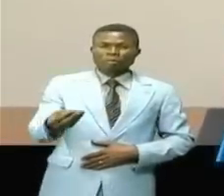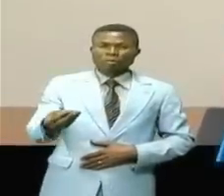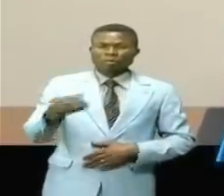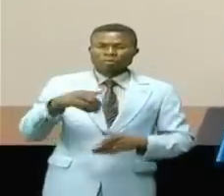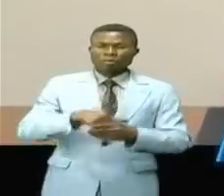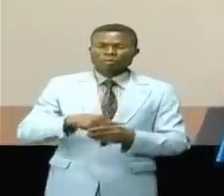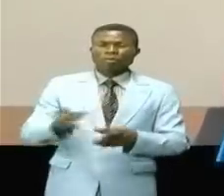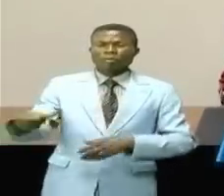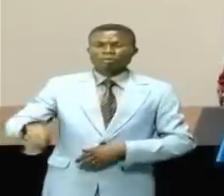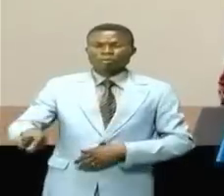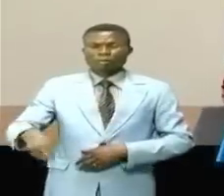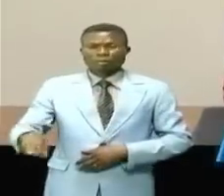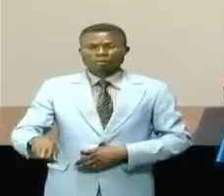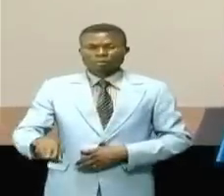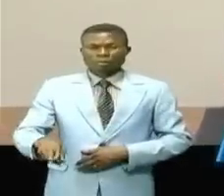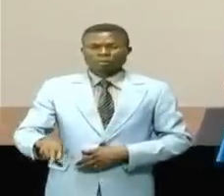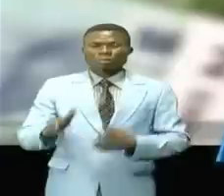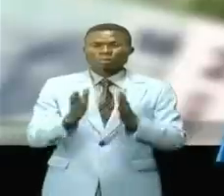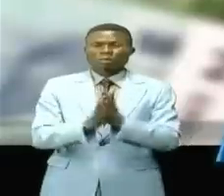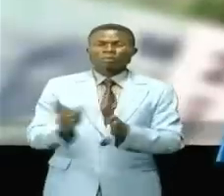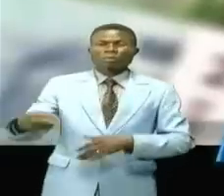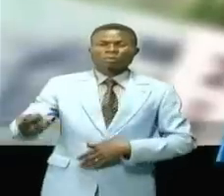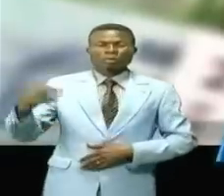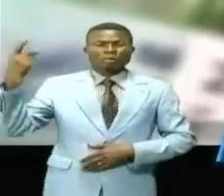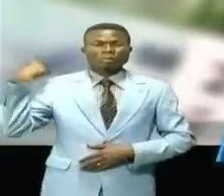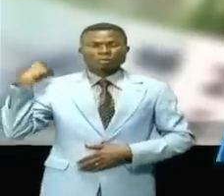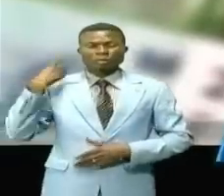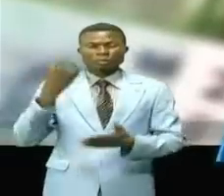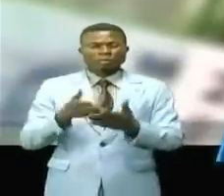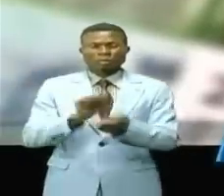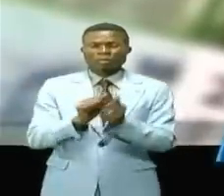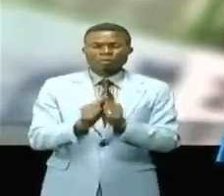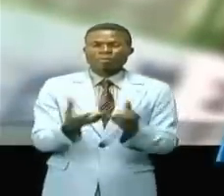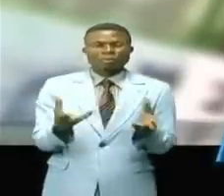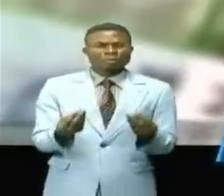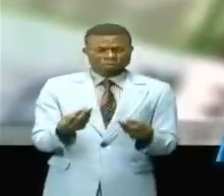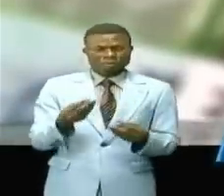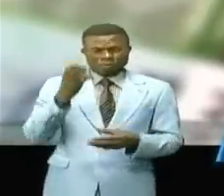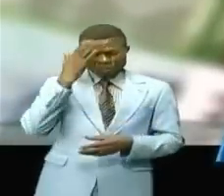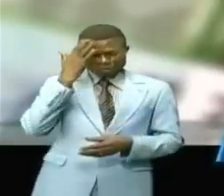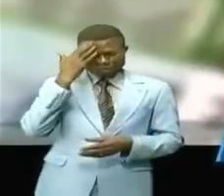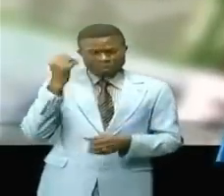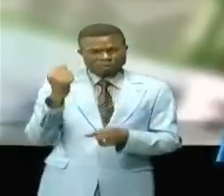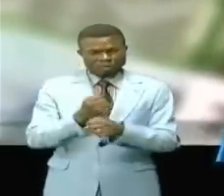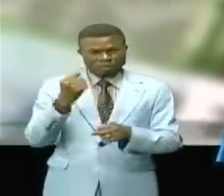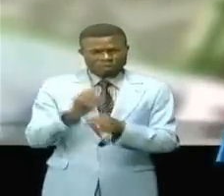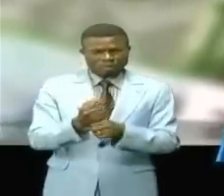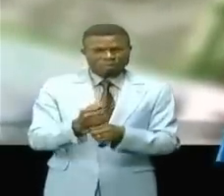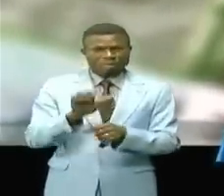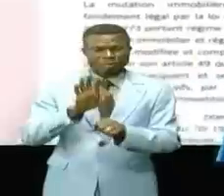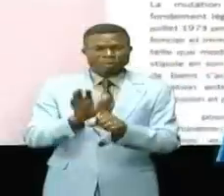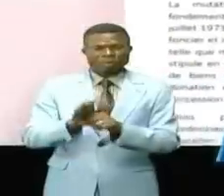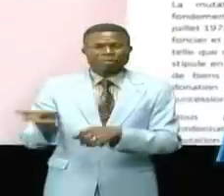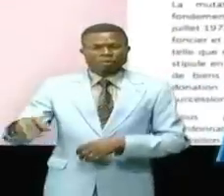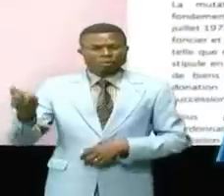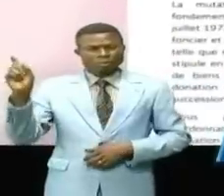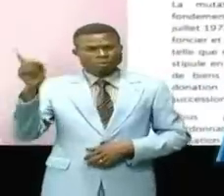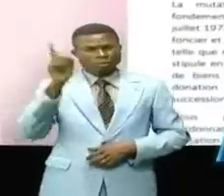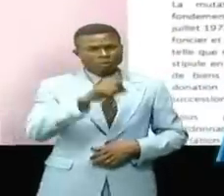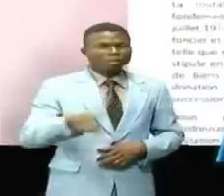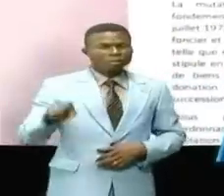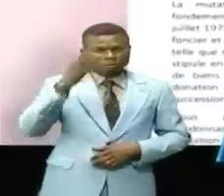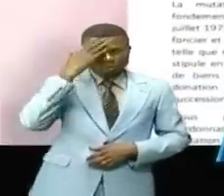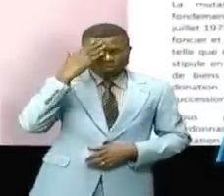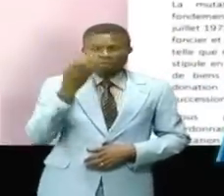une province, on avait les édits provinciaux? C'était des questions simples qu'on a voulu travailler au niveau des différentes provinces. Est-ce que vous savez,